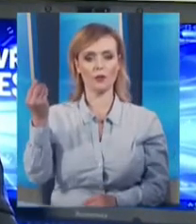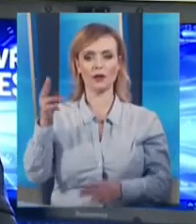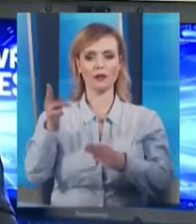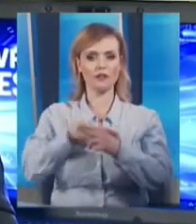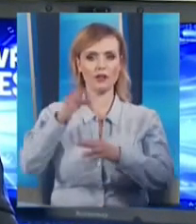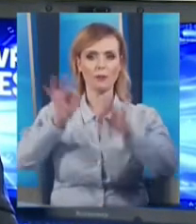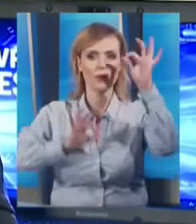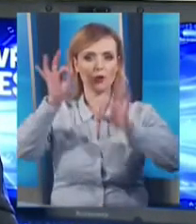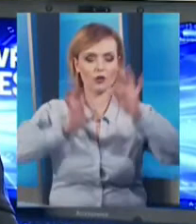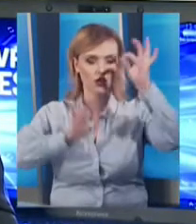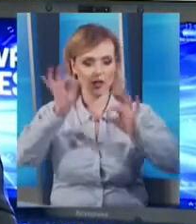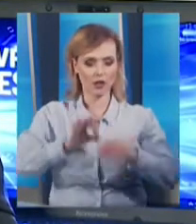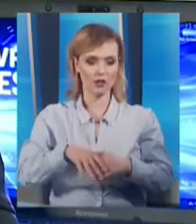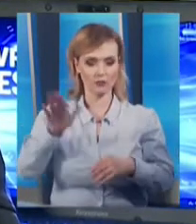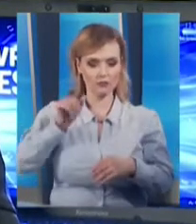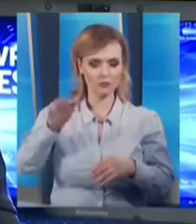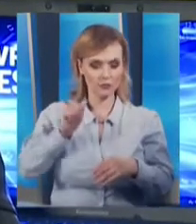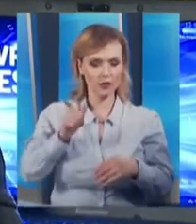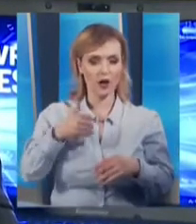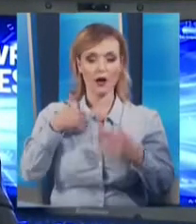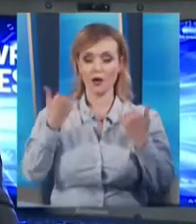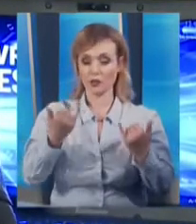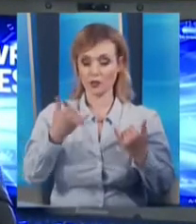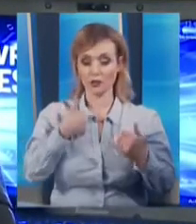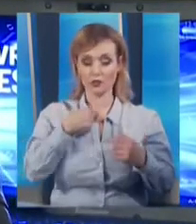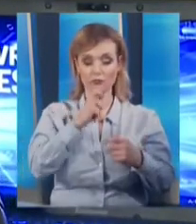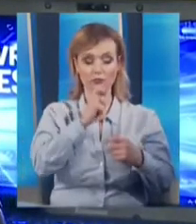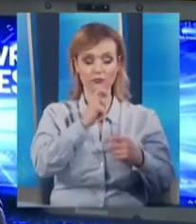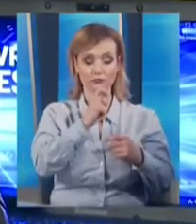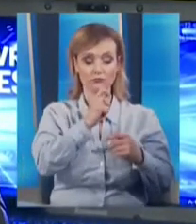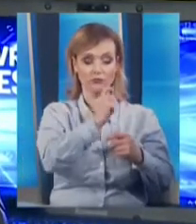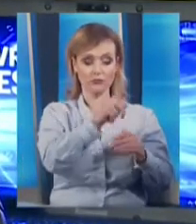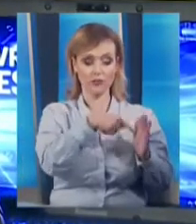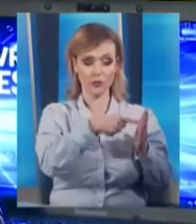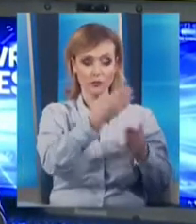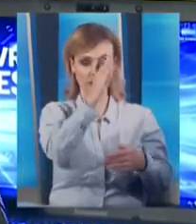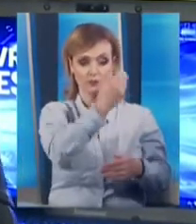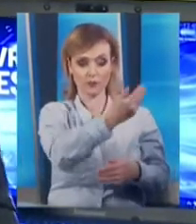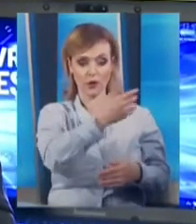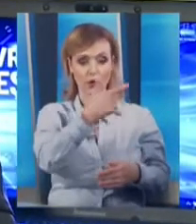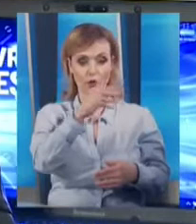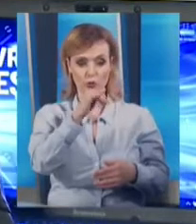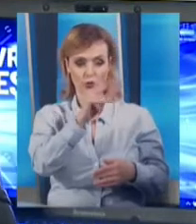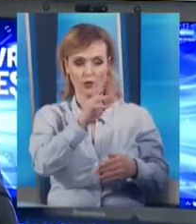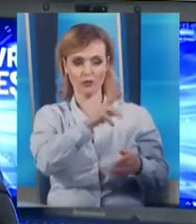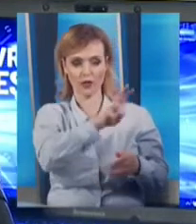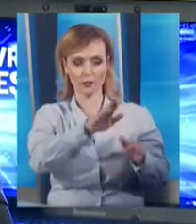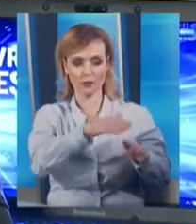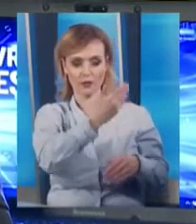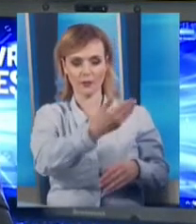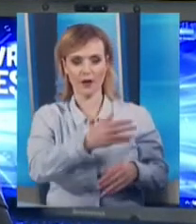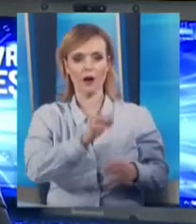mai departe. Acum vreau să o întreb și vă rog pe domnul Gros să răspundă la întrebarea asta. Cum va garanta